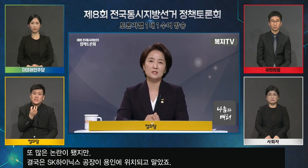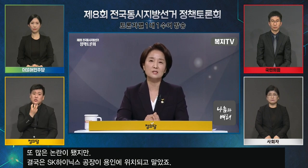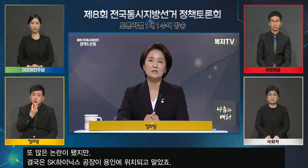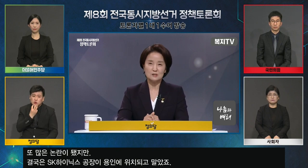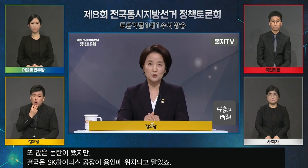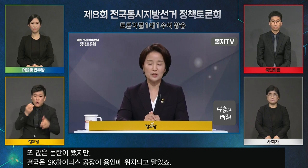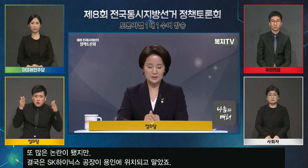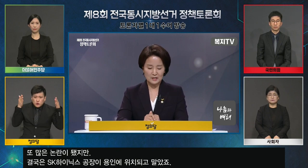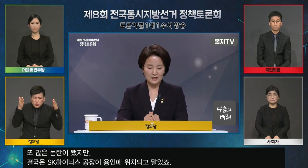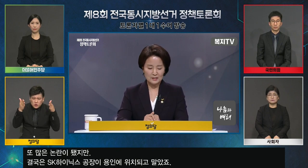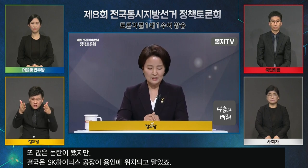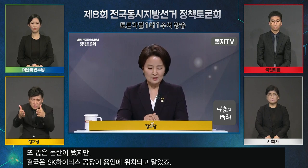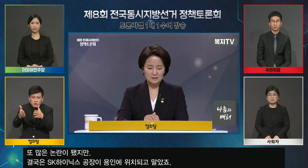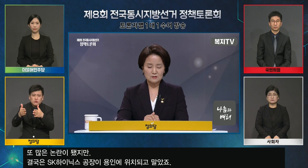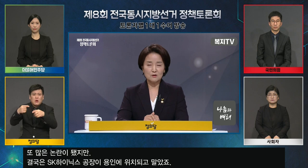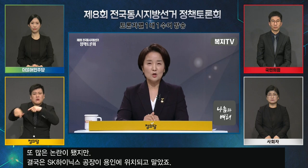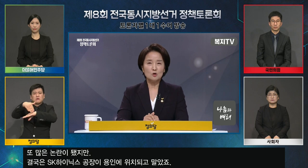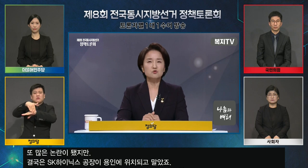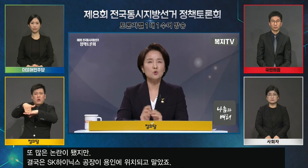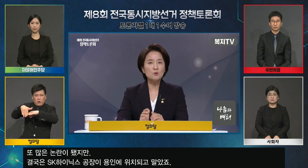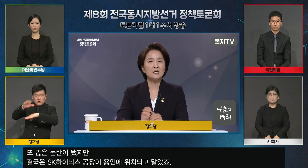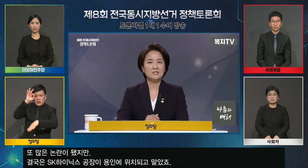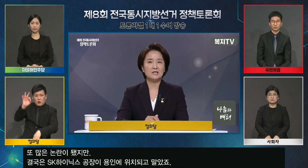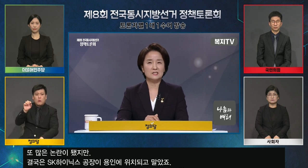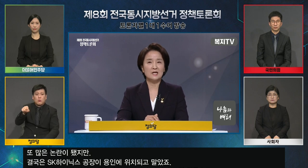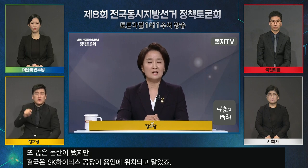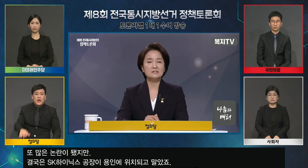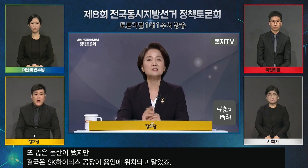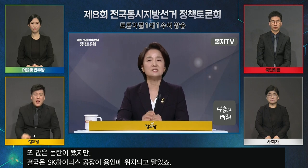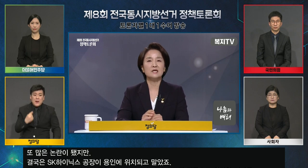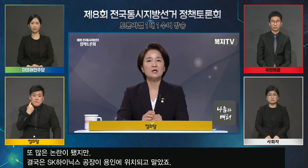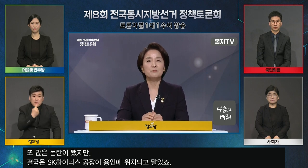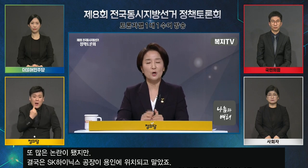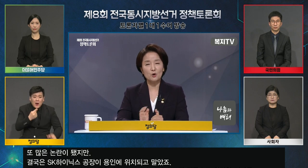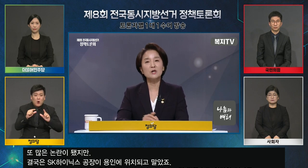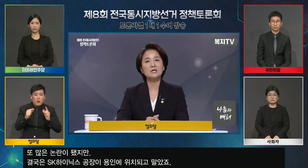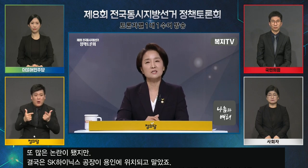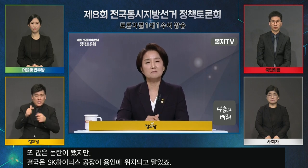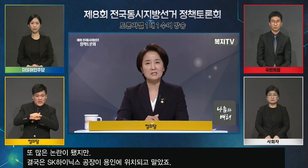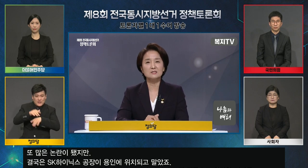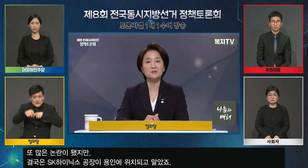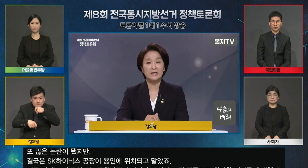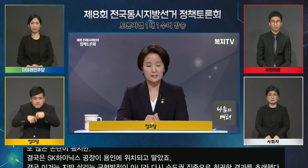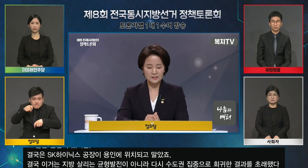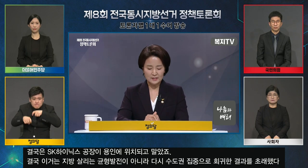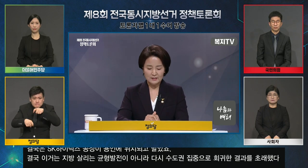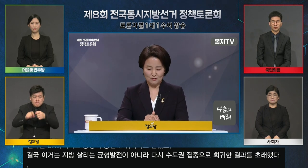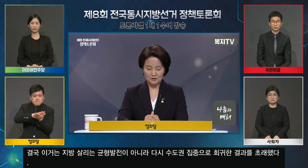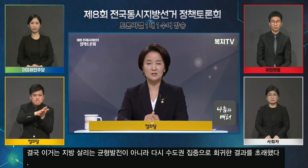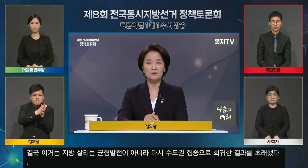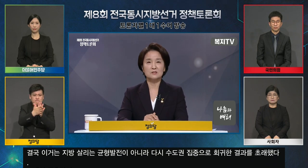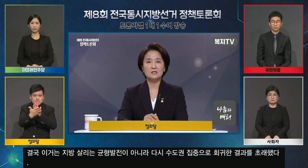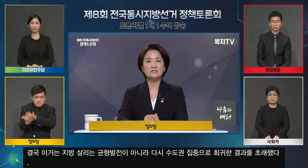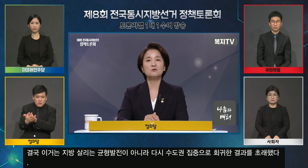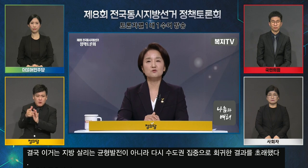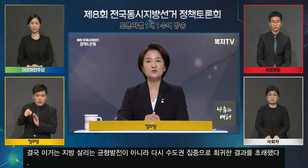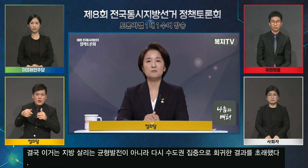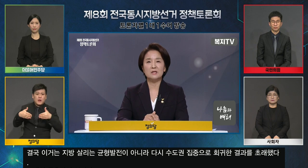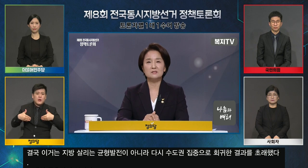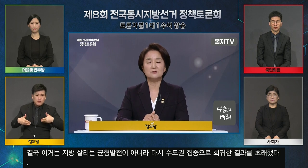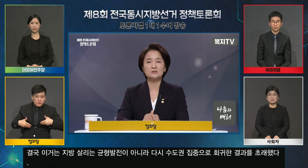결과를 초래했다. 그래서 구호만이 아니라 실제 변화를 만들어내는 그런